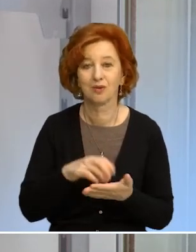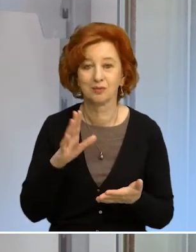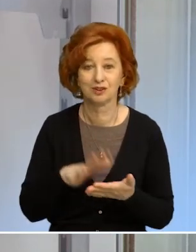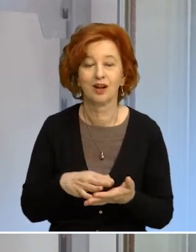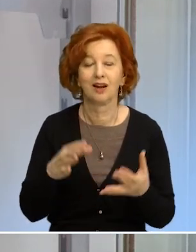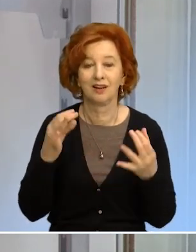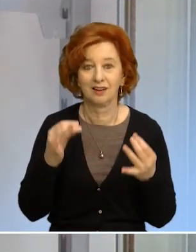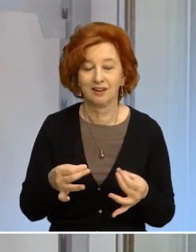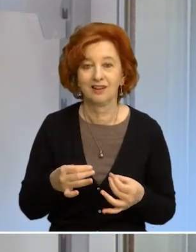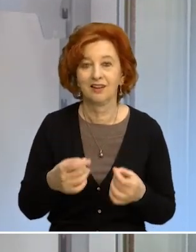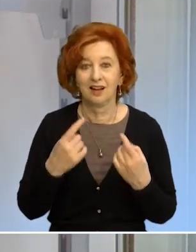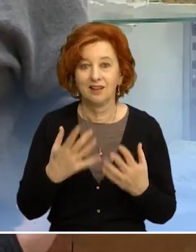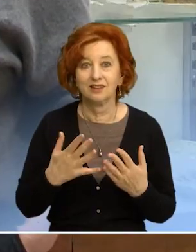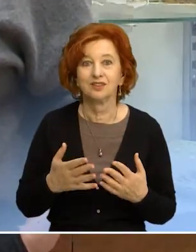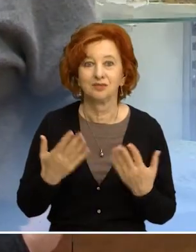Да. И